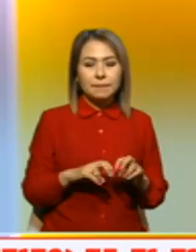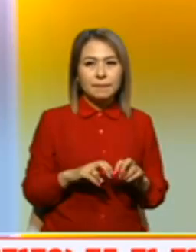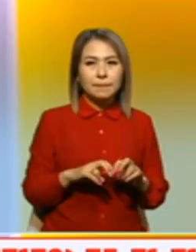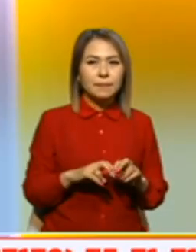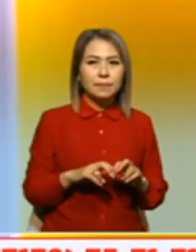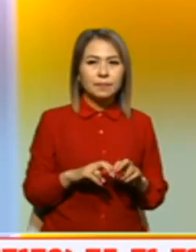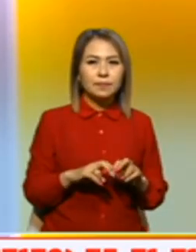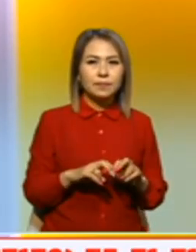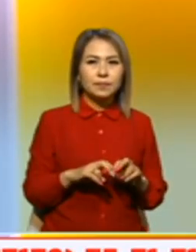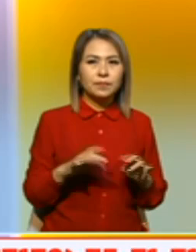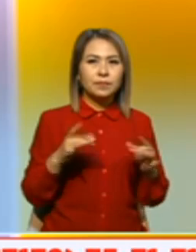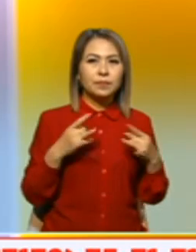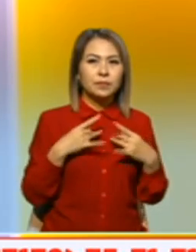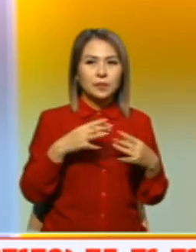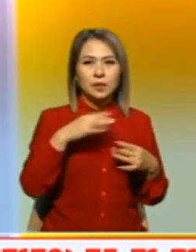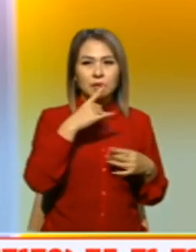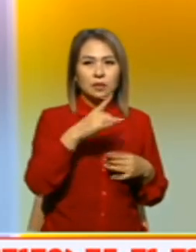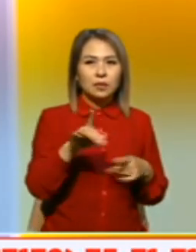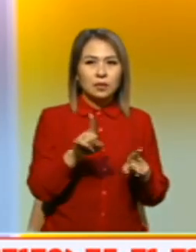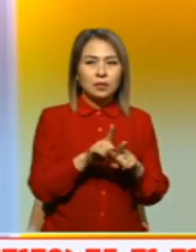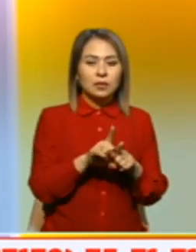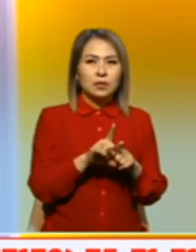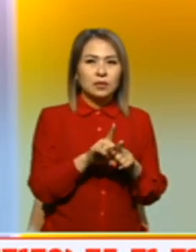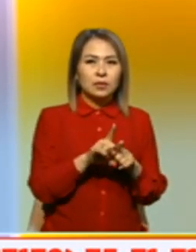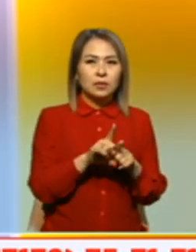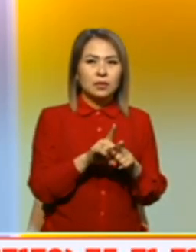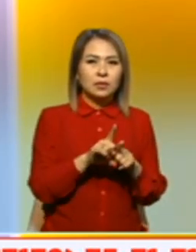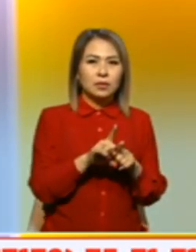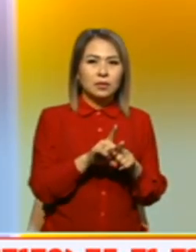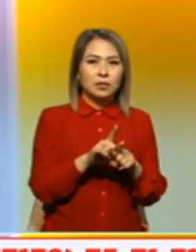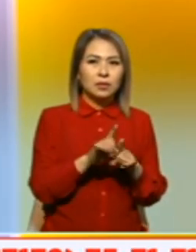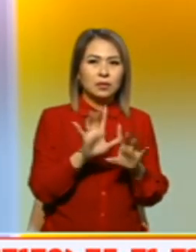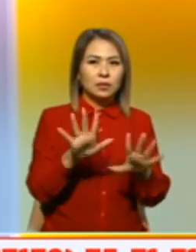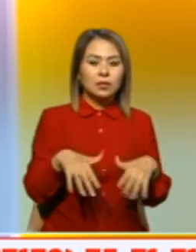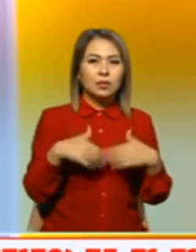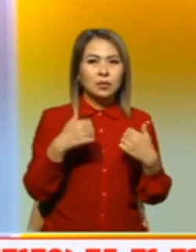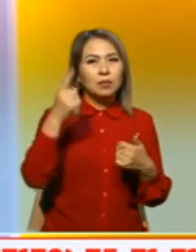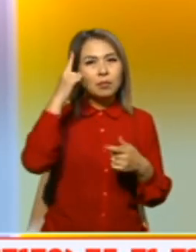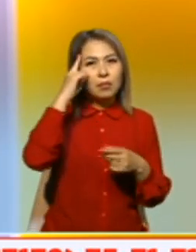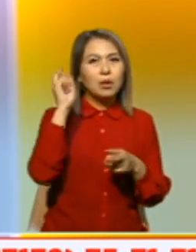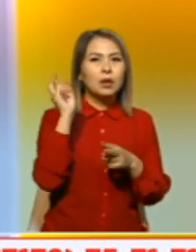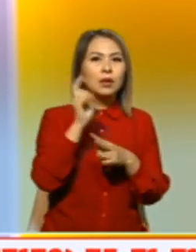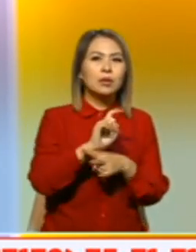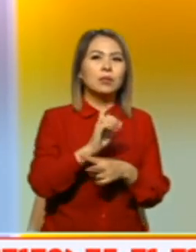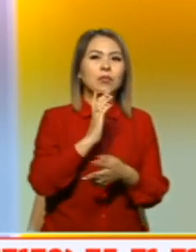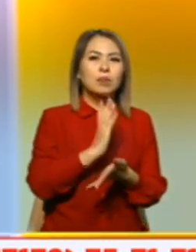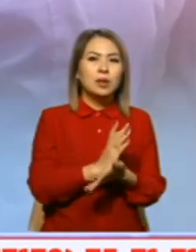Осы жерде невропатолог айтты, уже неғыла беріңдер. Жақсы бала бүйтіп басын көтереді.